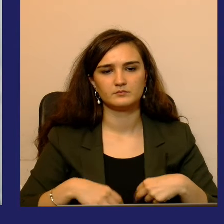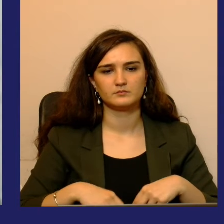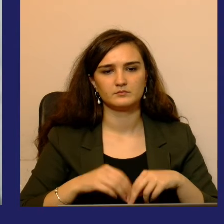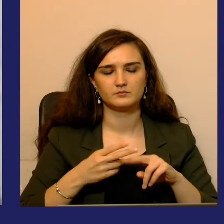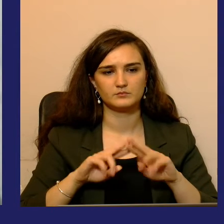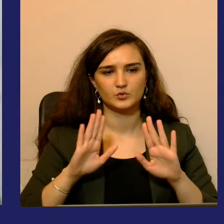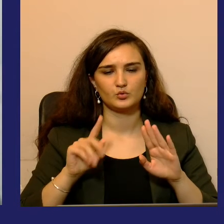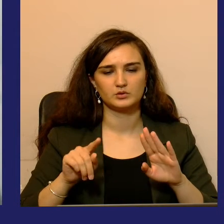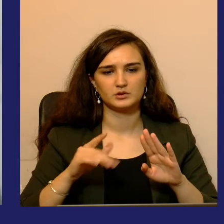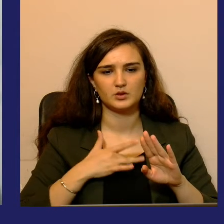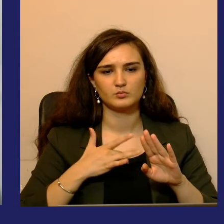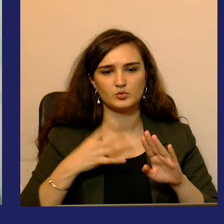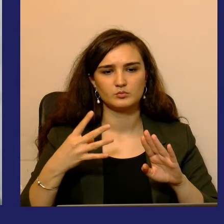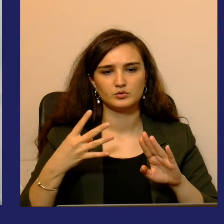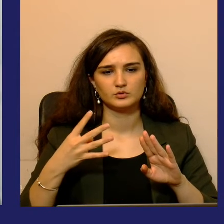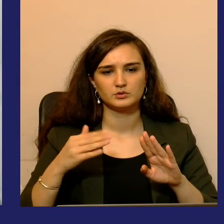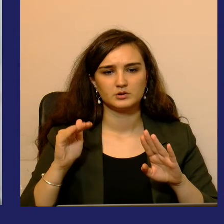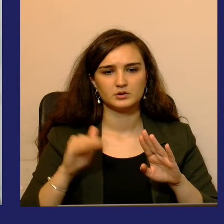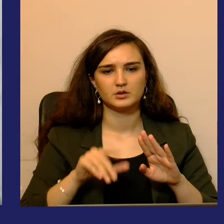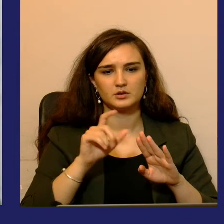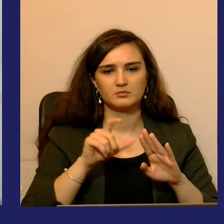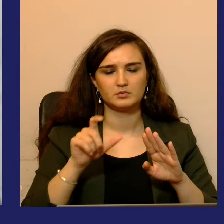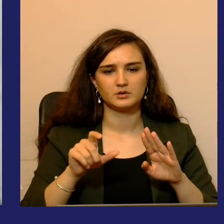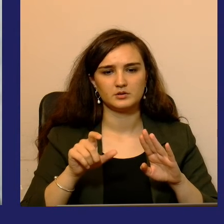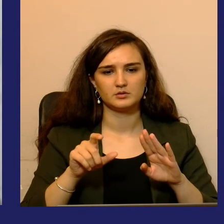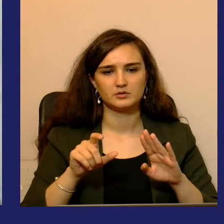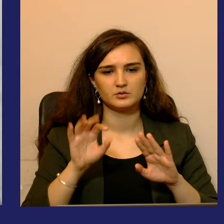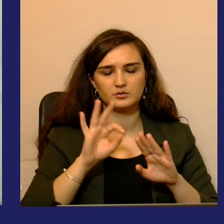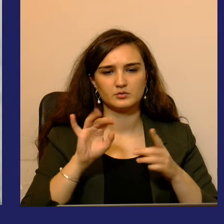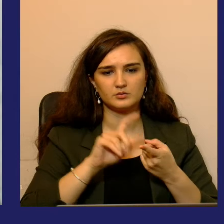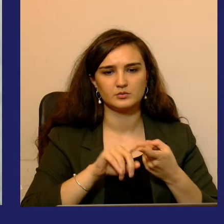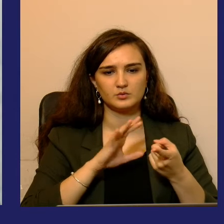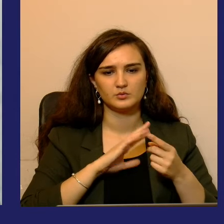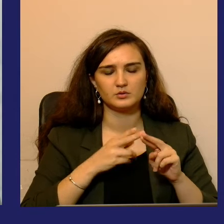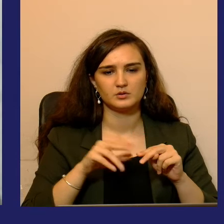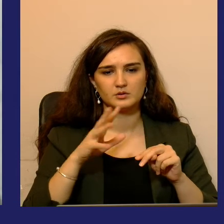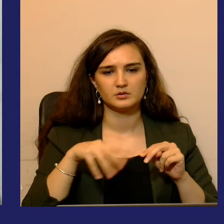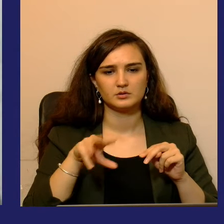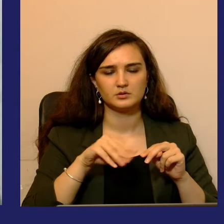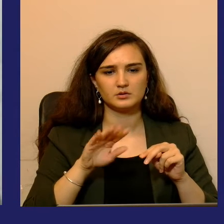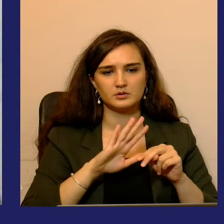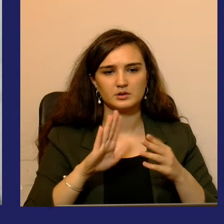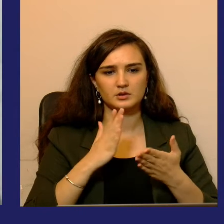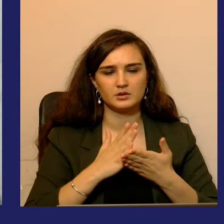საბოლოოდ ეს დაახლოებით 40,000 ადამიანს შეეხო და ესენი არიან